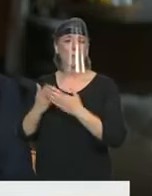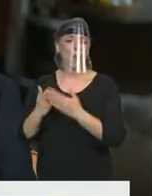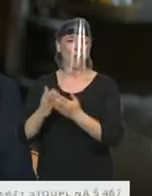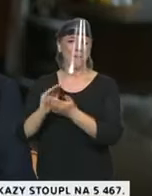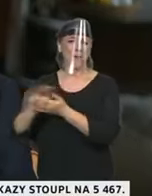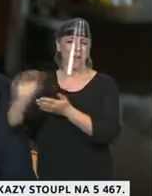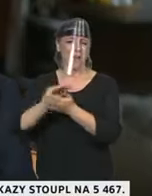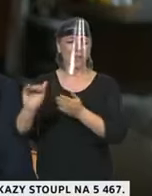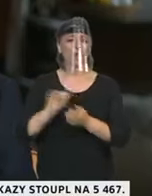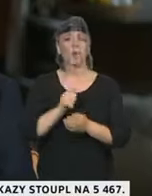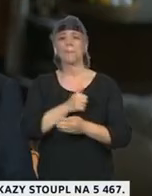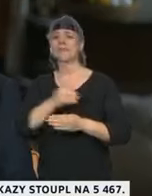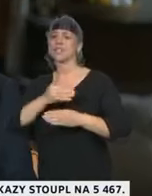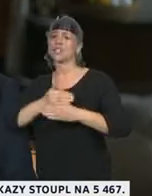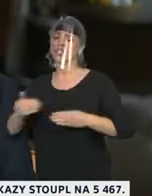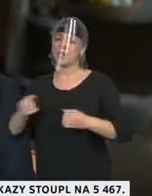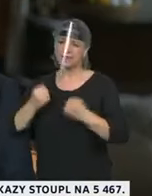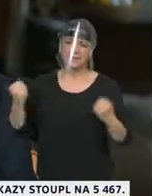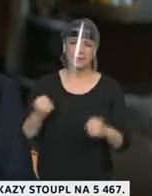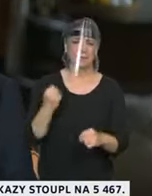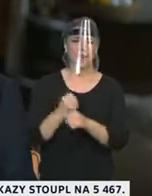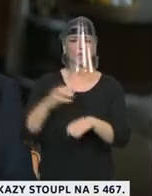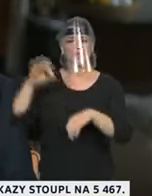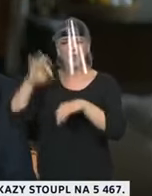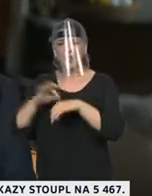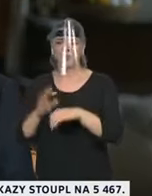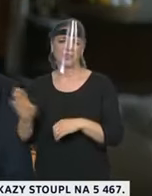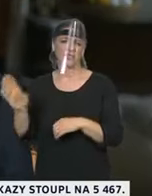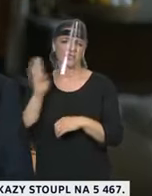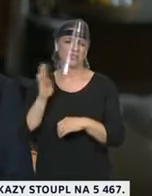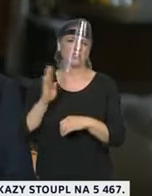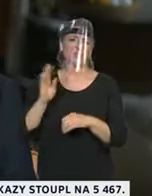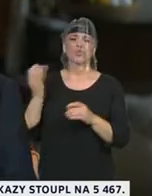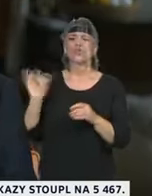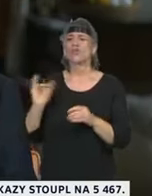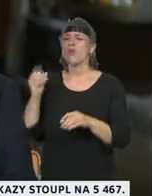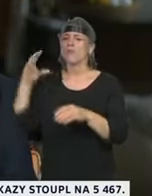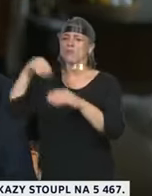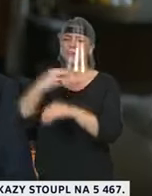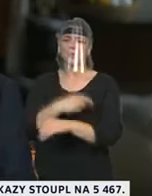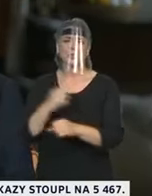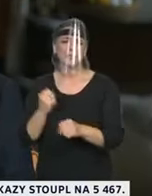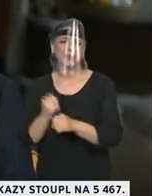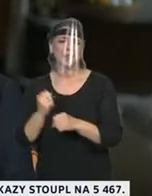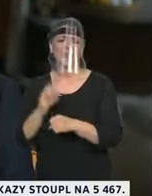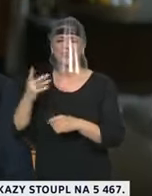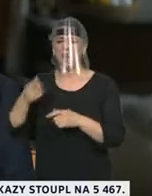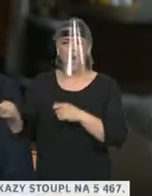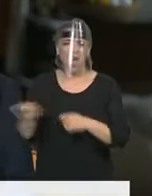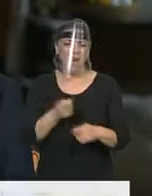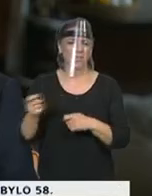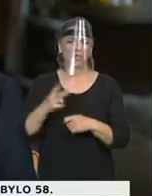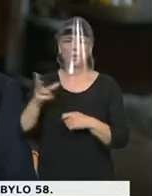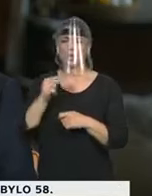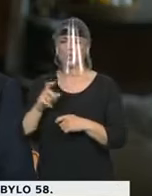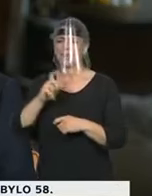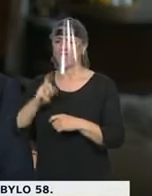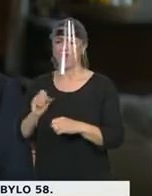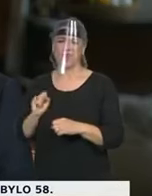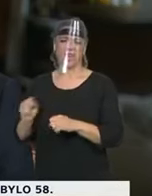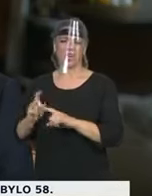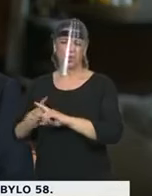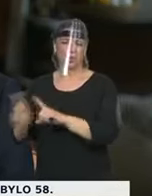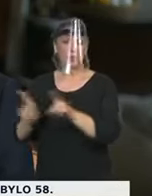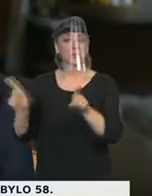jsou v první linii, všem lékařům, sestřičkám, zdravotníkům, hasičům, policistům a vojákům, ale taky